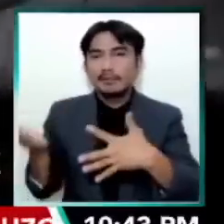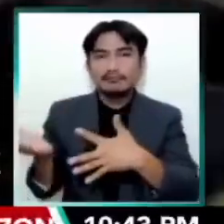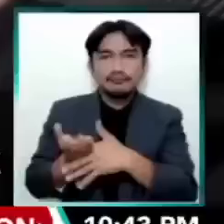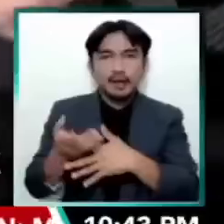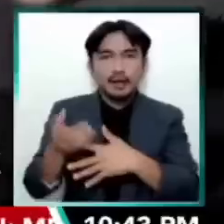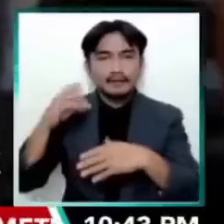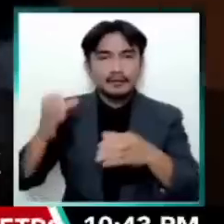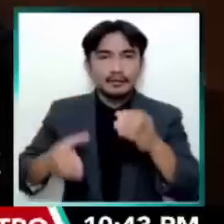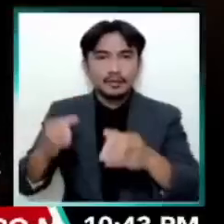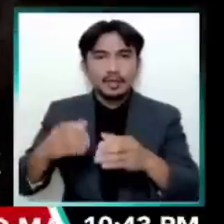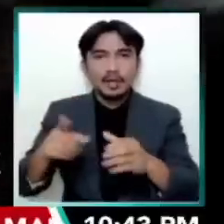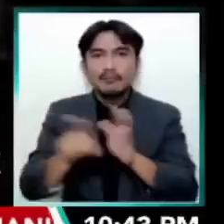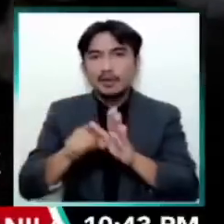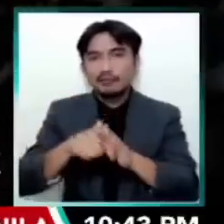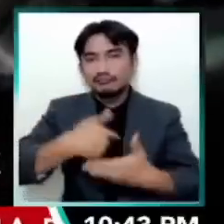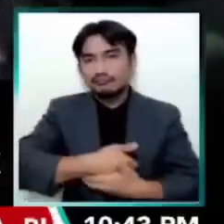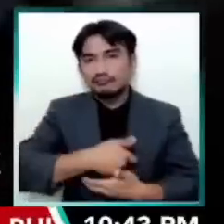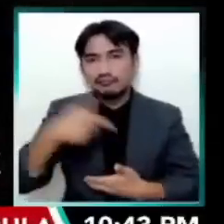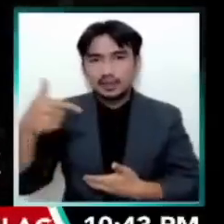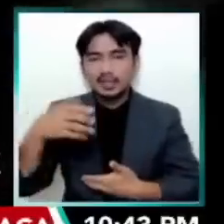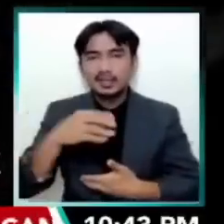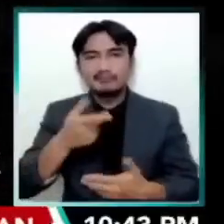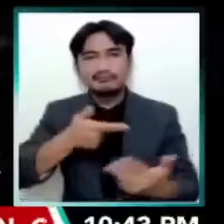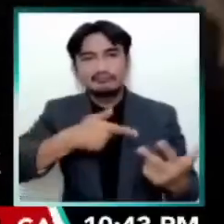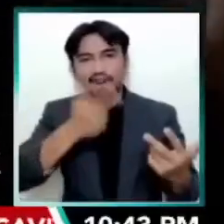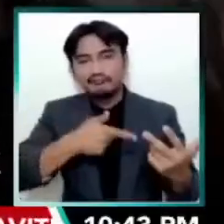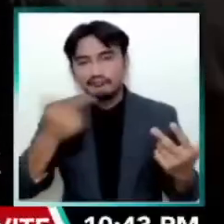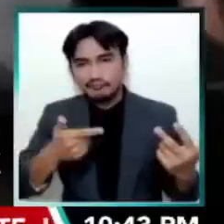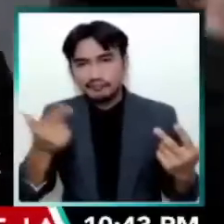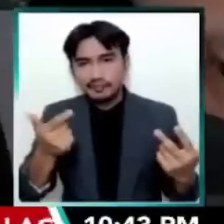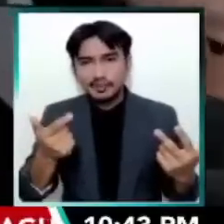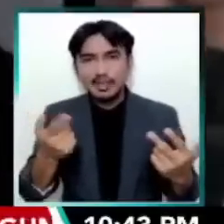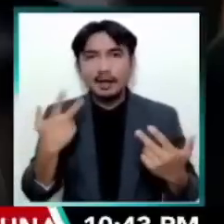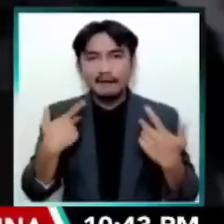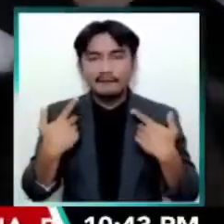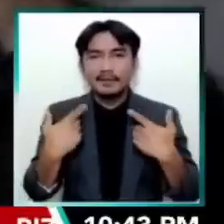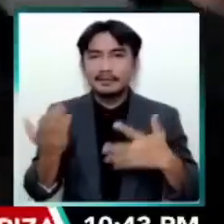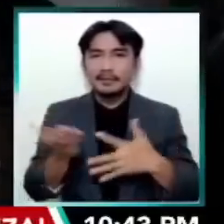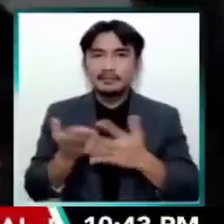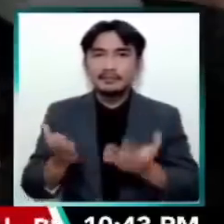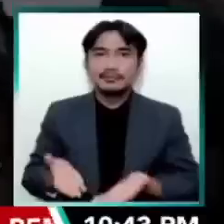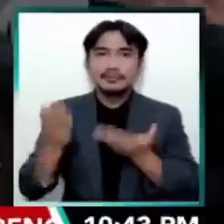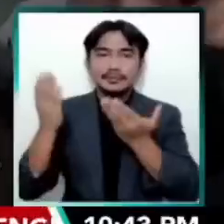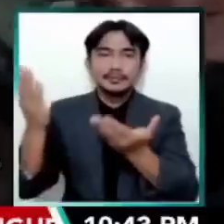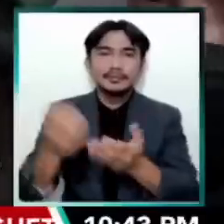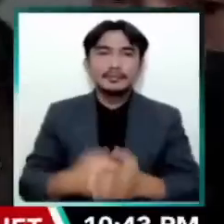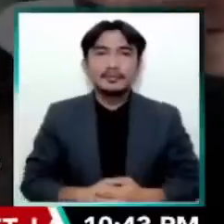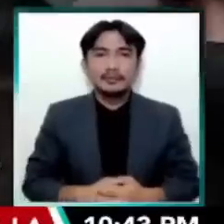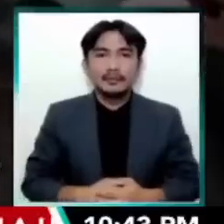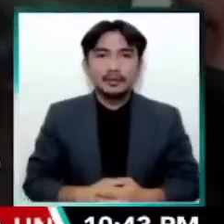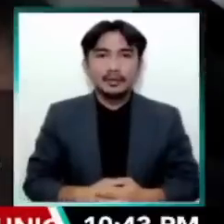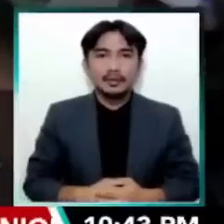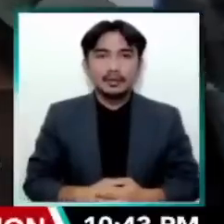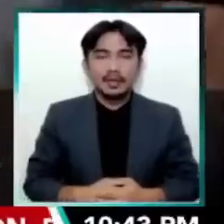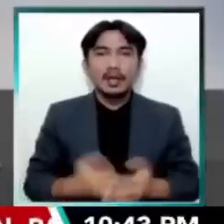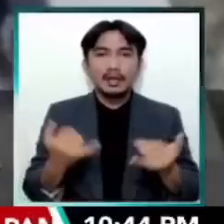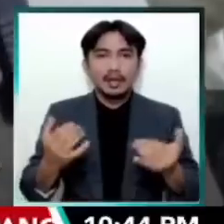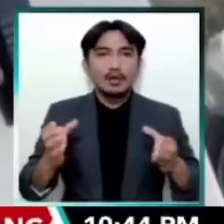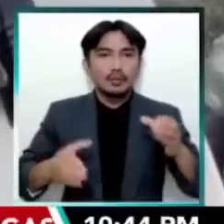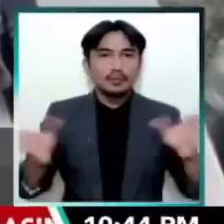firearms ng Quezon City Police Office sa Quezon City Prosecutor's Office. Itinuturing na raw na case closed ng QCPD ang